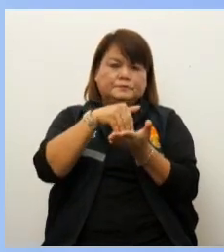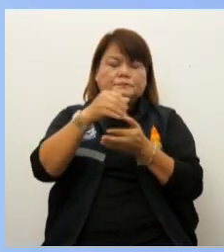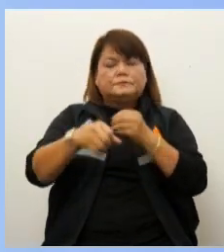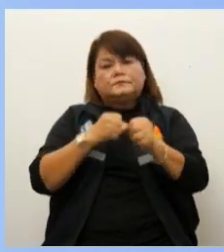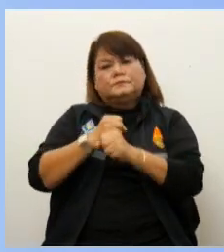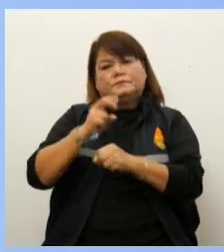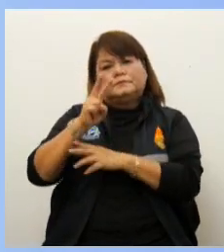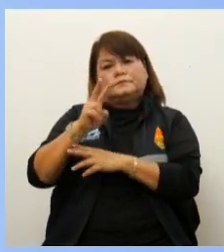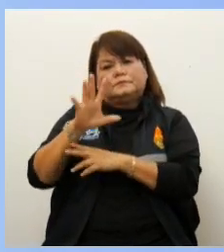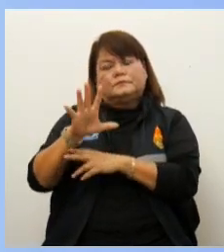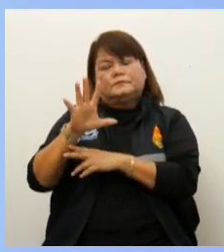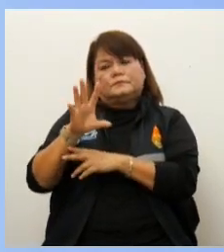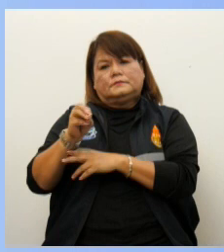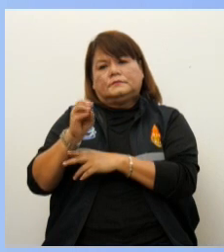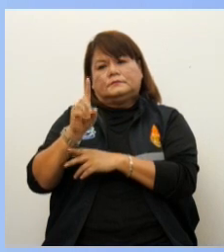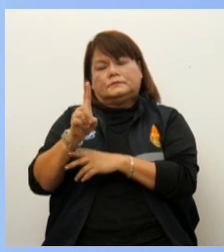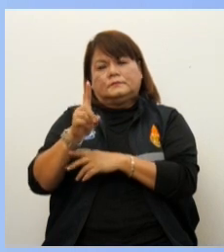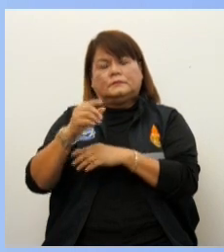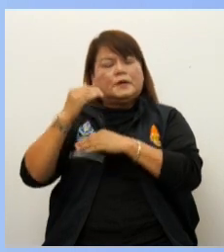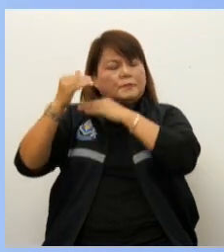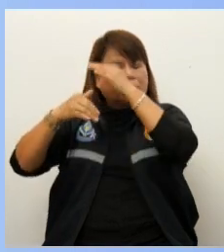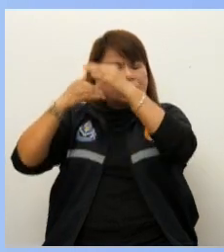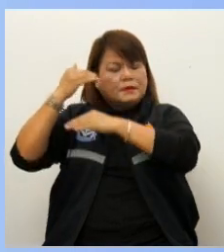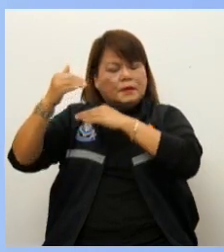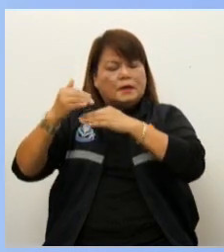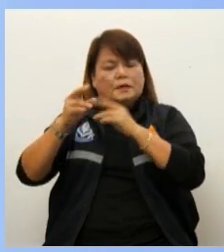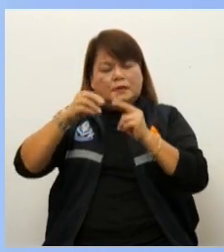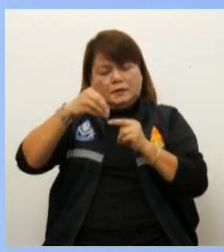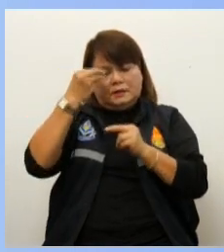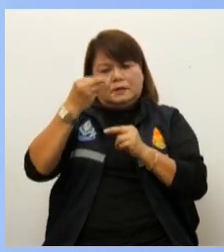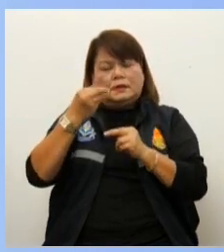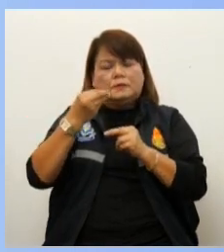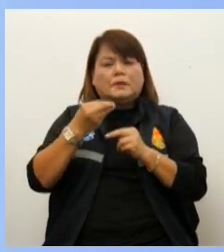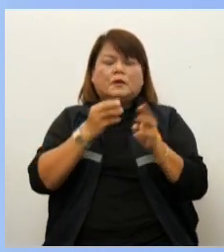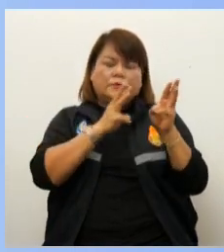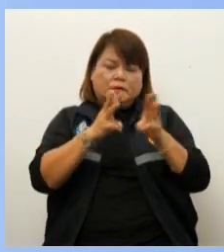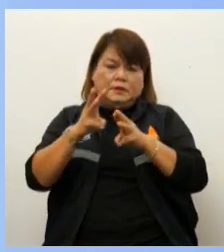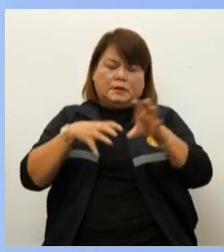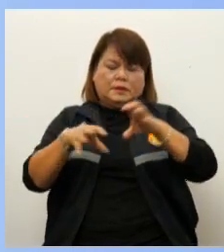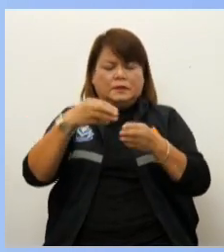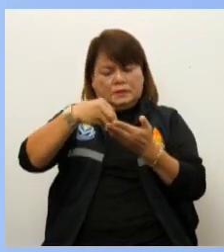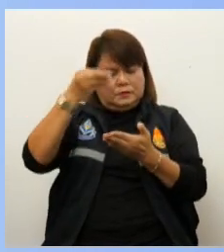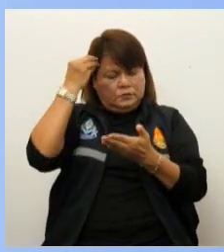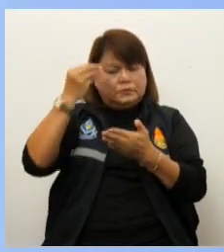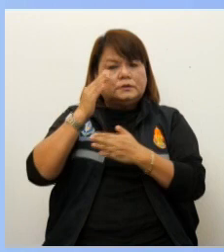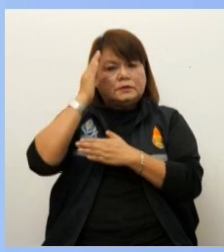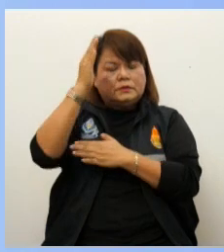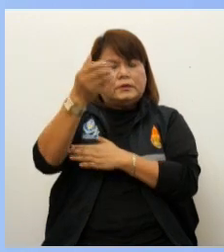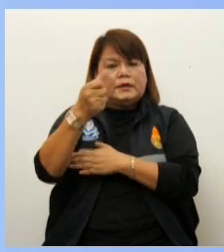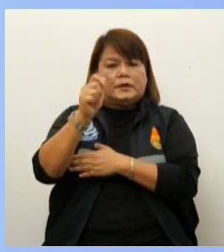ราช2551เพื่อพัฒนาสมรรถนะผู้เรียนผ่านกระบวนการจัดการเรียนรู้เชิงรุก Active